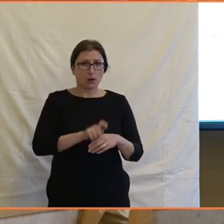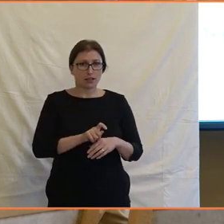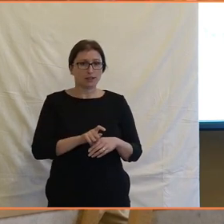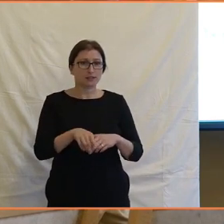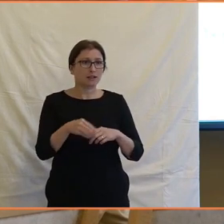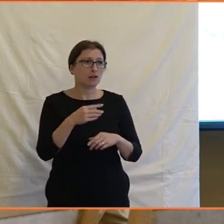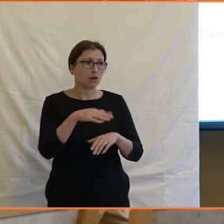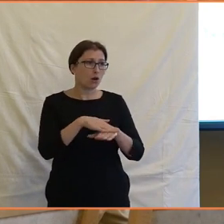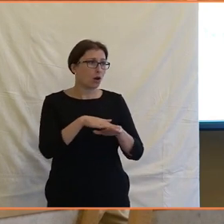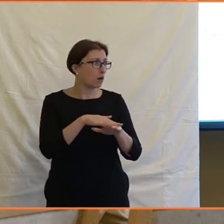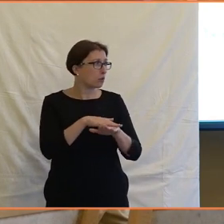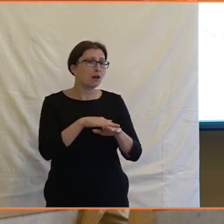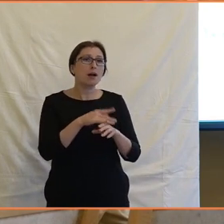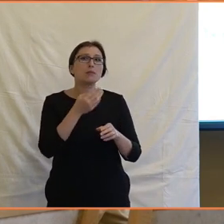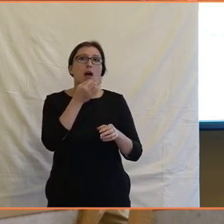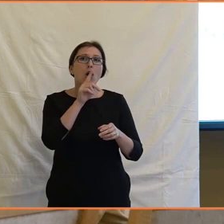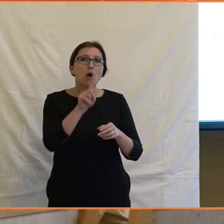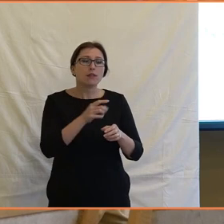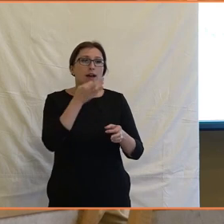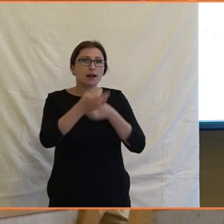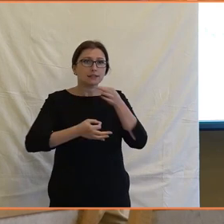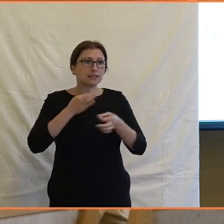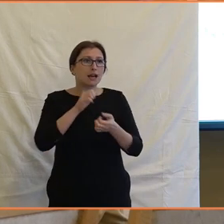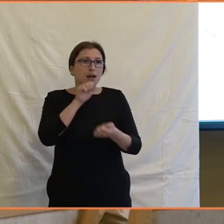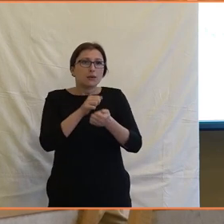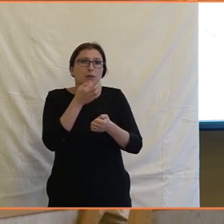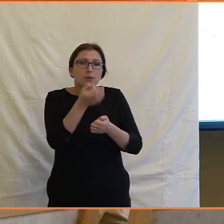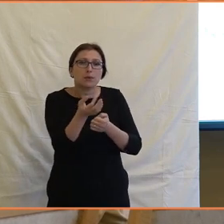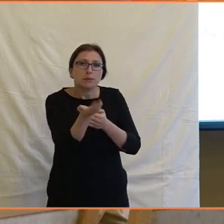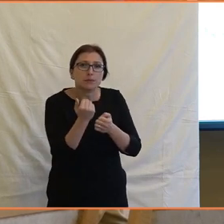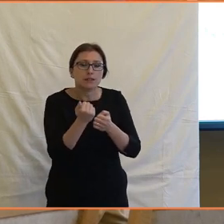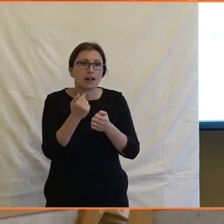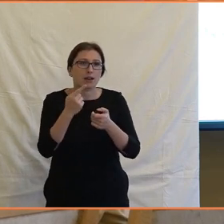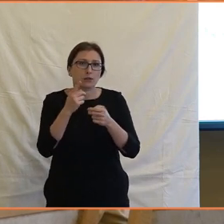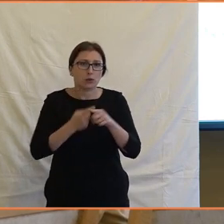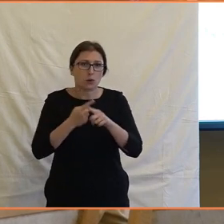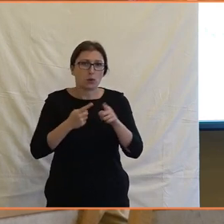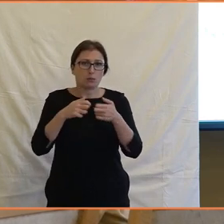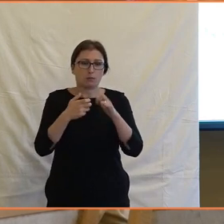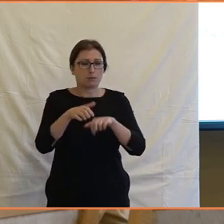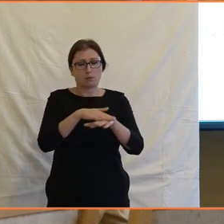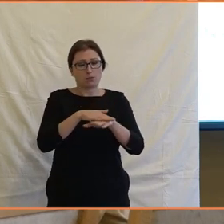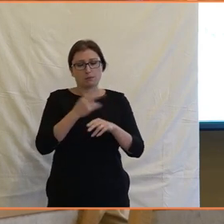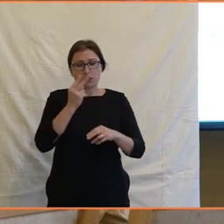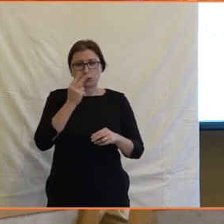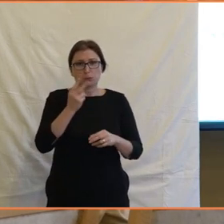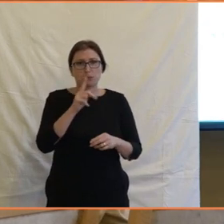Bohužel je to past těchto online dotazů, kdy se nemůžeme doptat a dopátrat. A